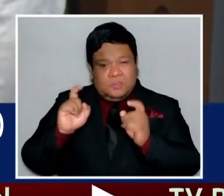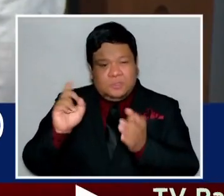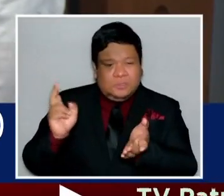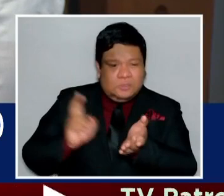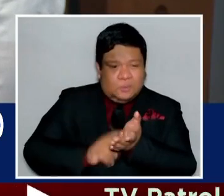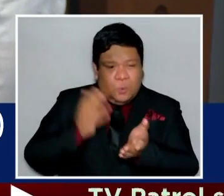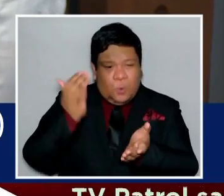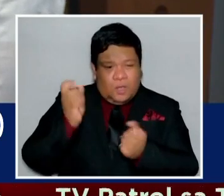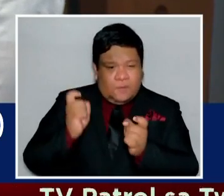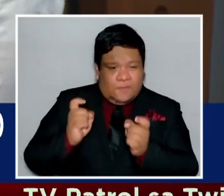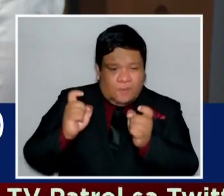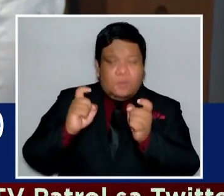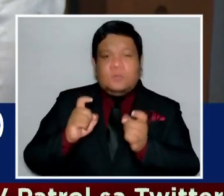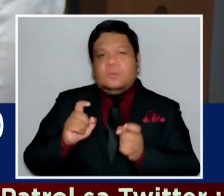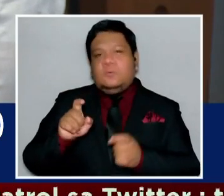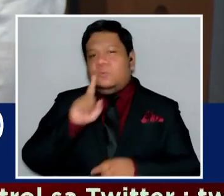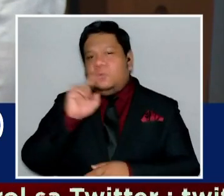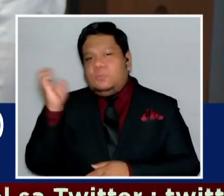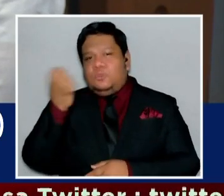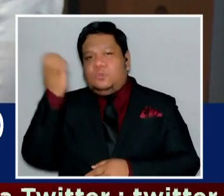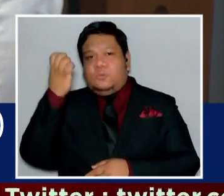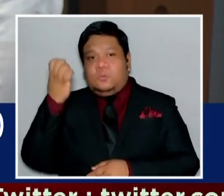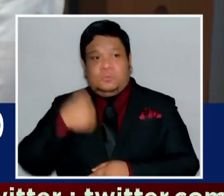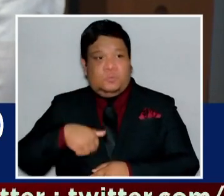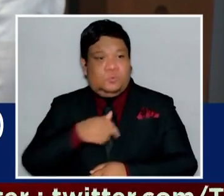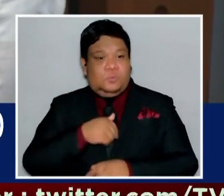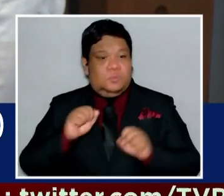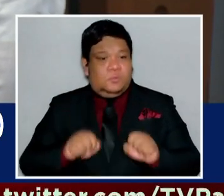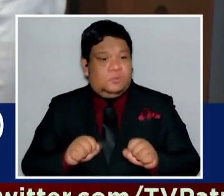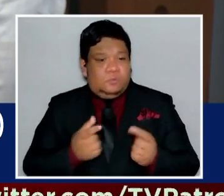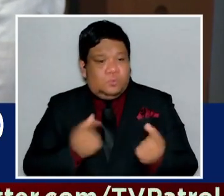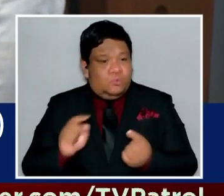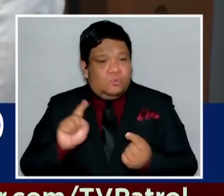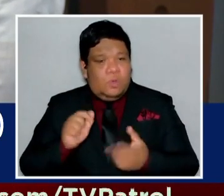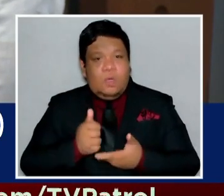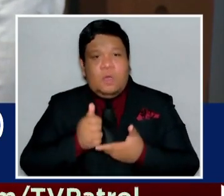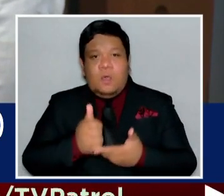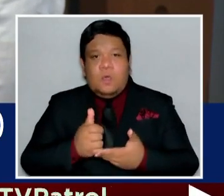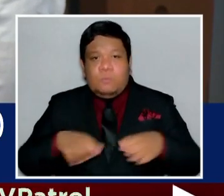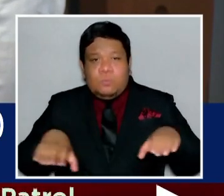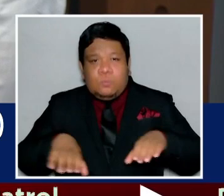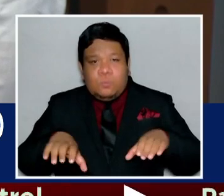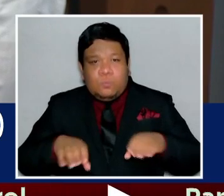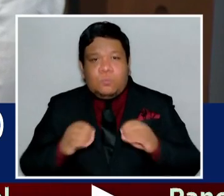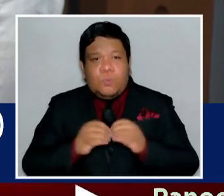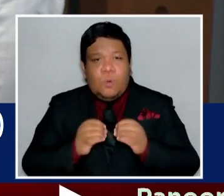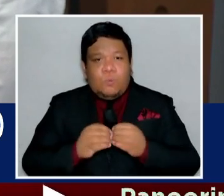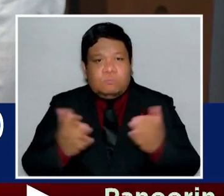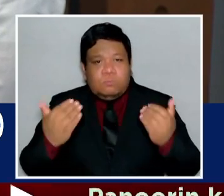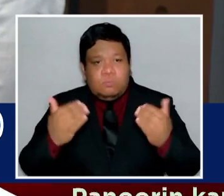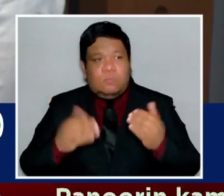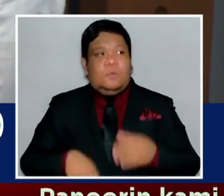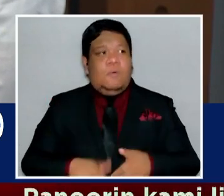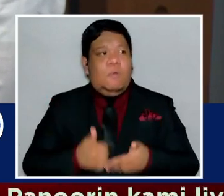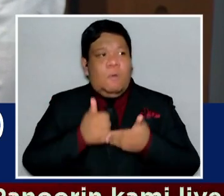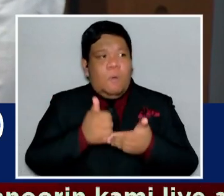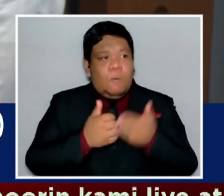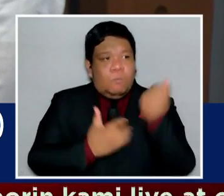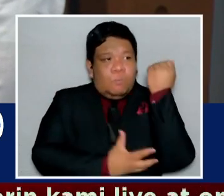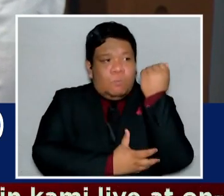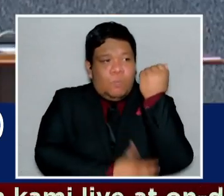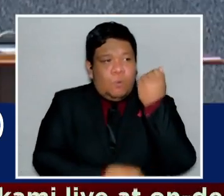Anything that we can do to create more jobs, to bring down the poverty level, deserves that